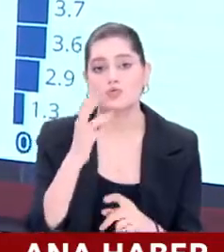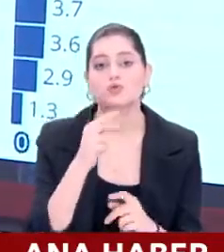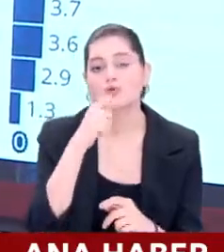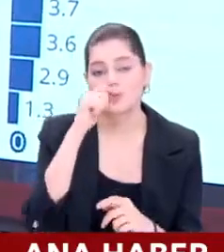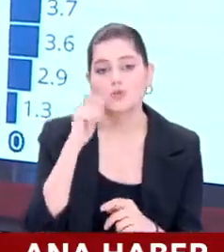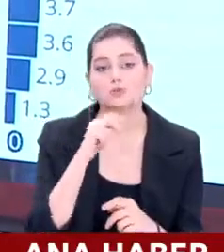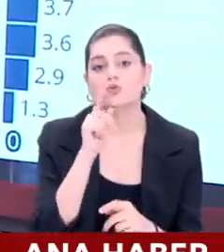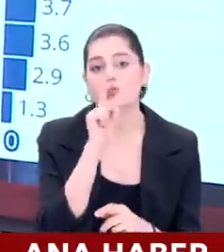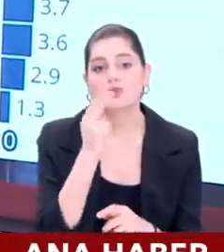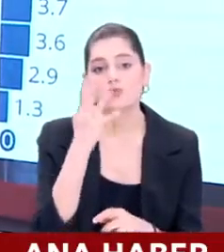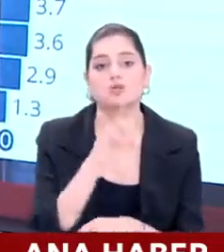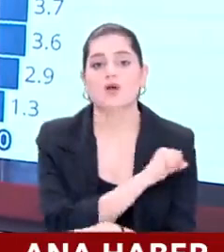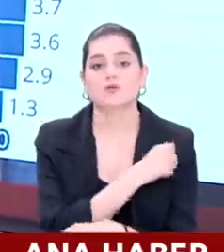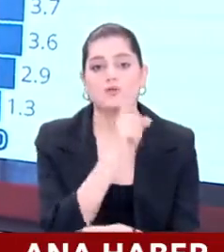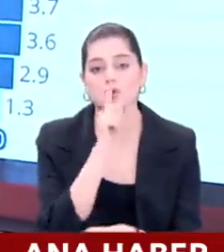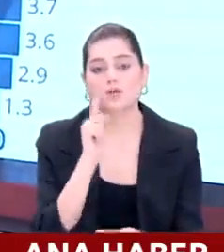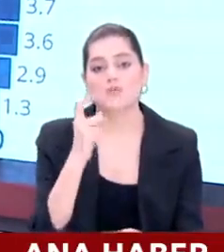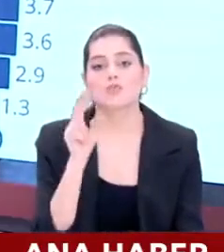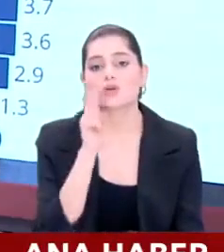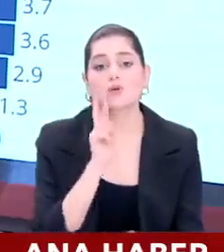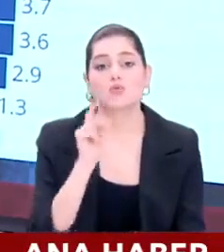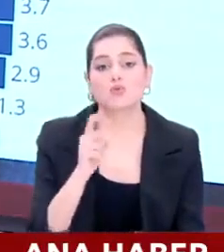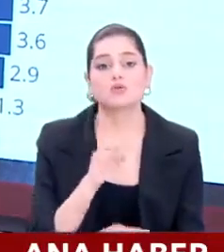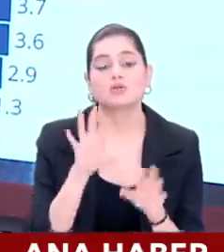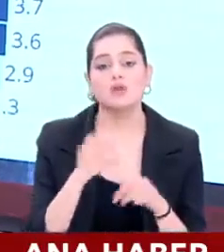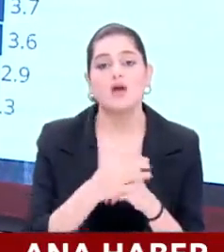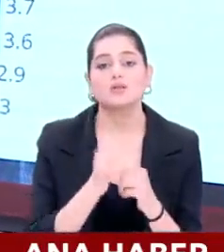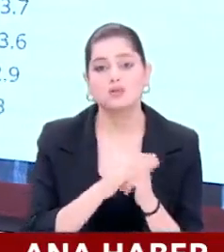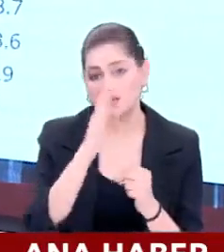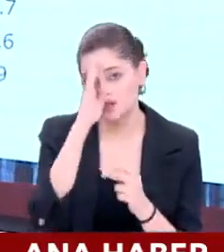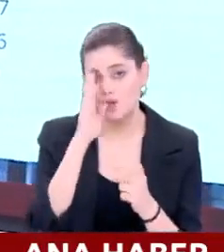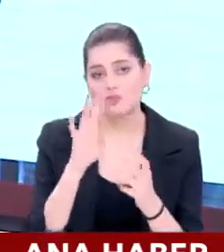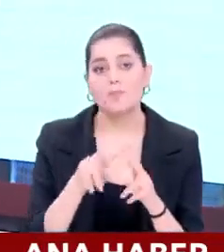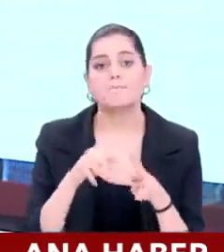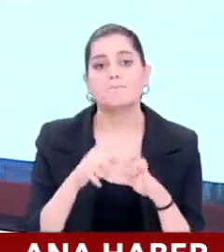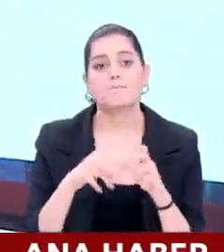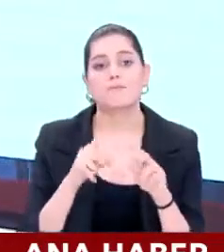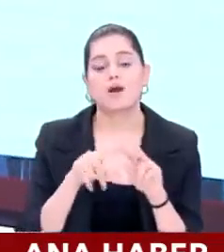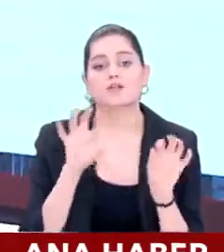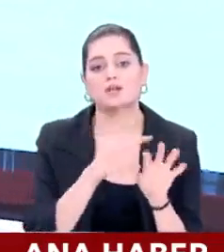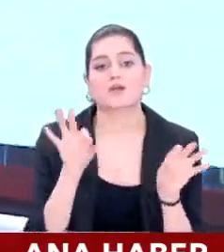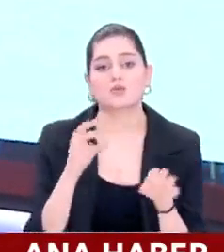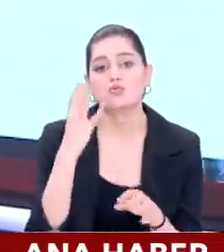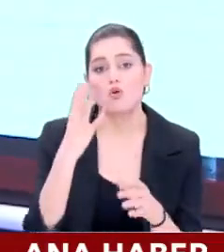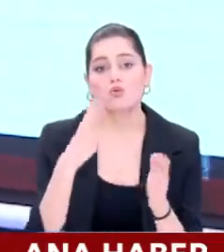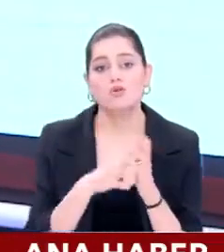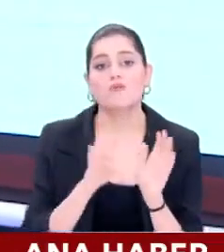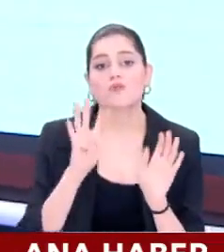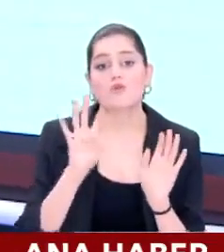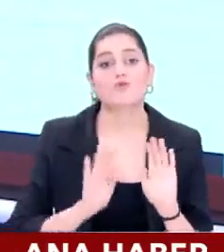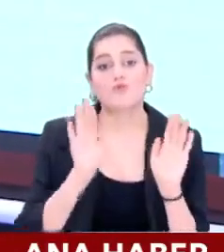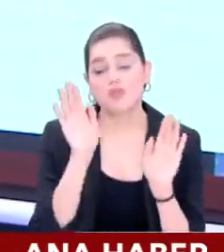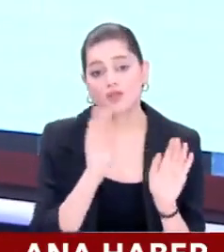175 Almanlar 129 hepsinin tercihi Antalya İstanbul Mersin söz konusu Bu dört ülkenin vatandaşları